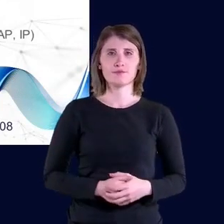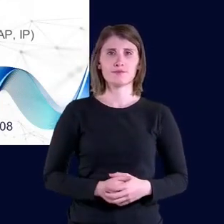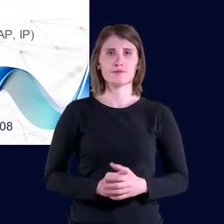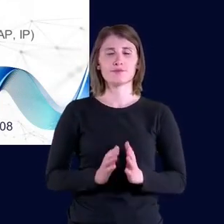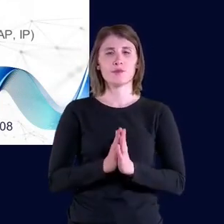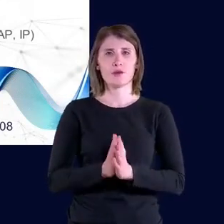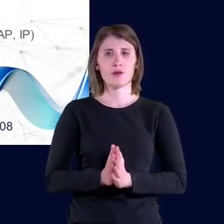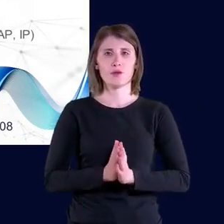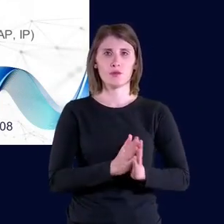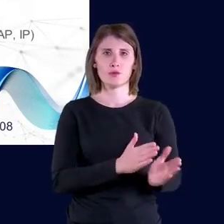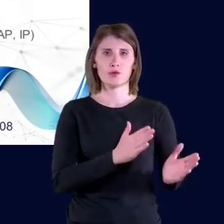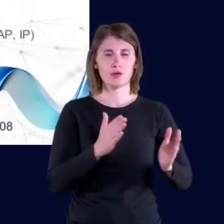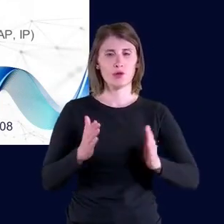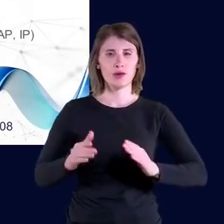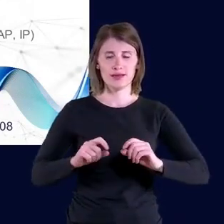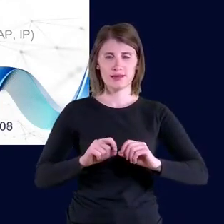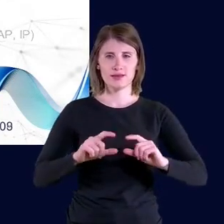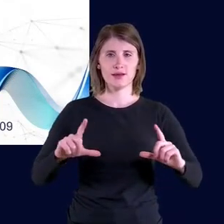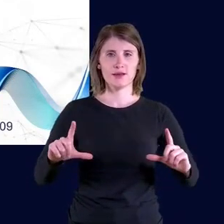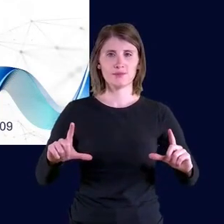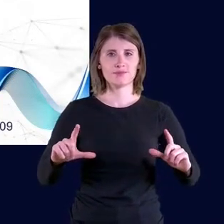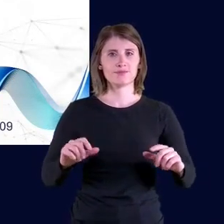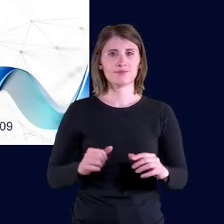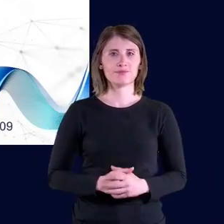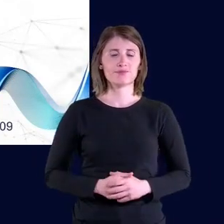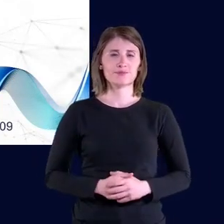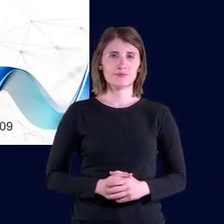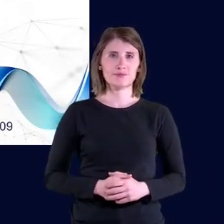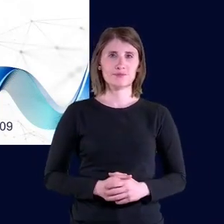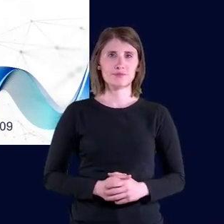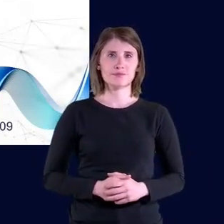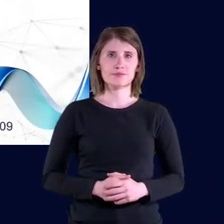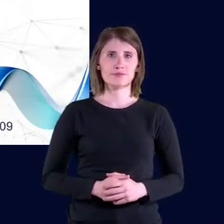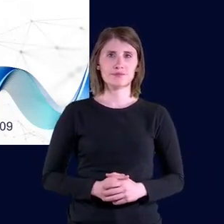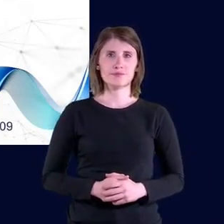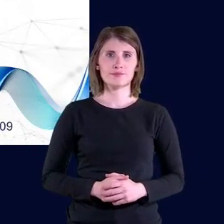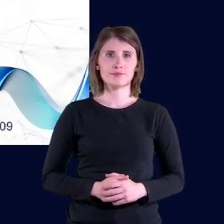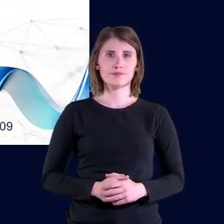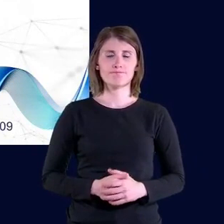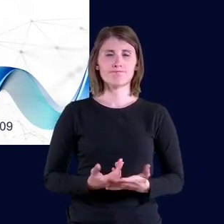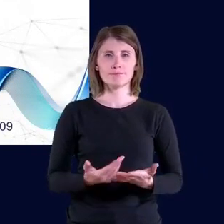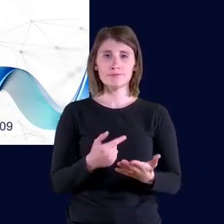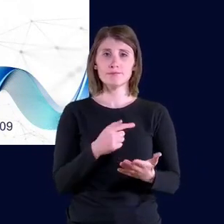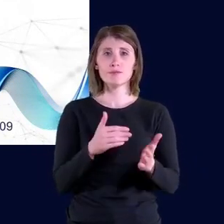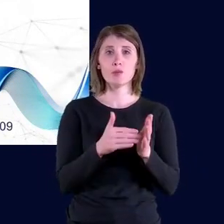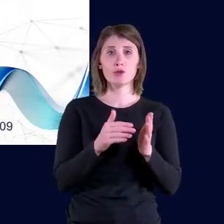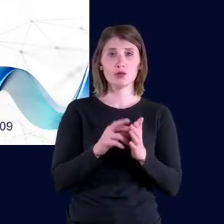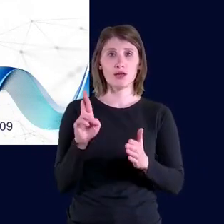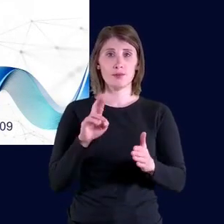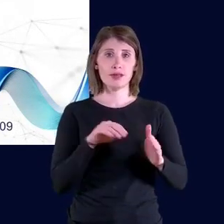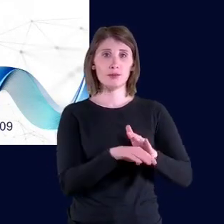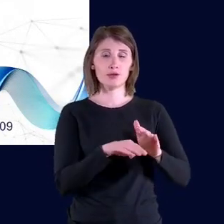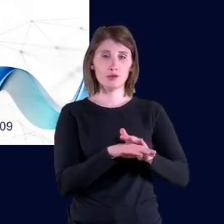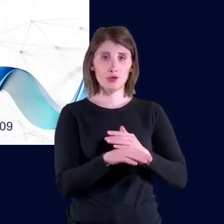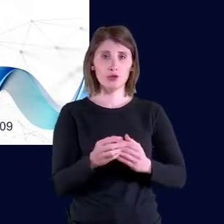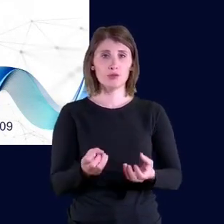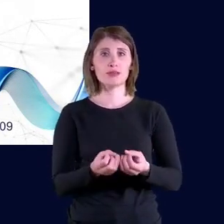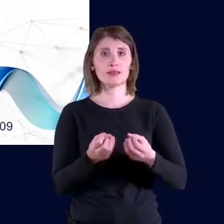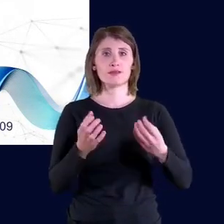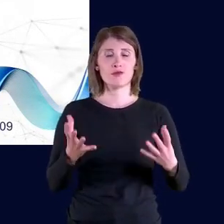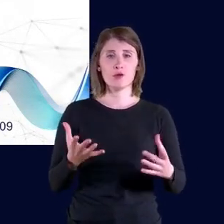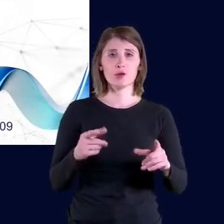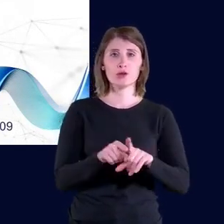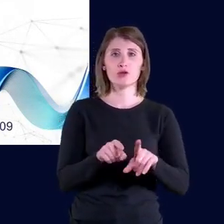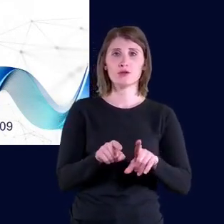Witam poproszę o kolejny slajd a na potrzeby repozytorium opracowany został